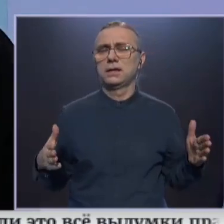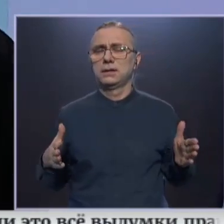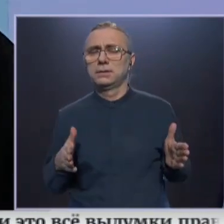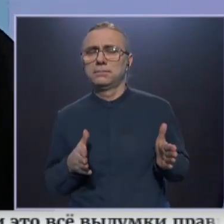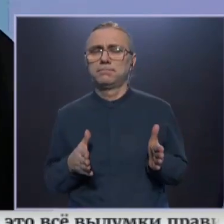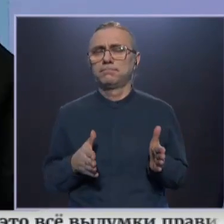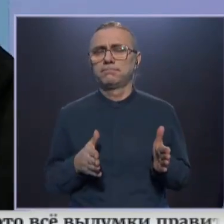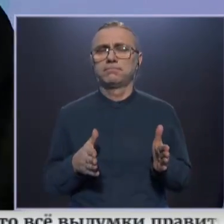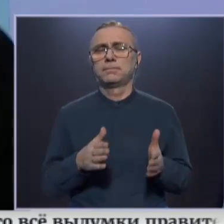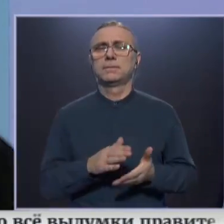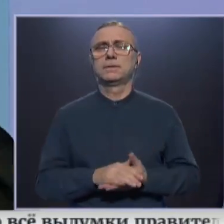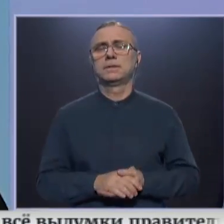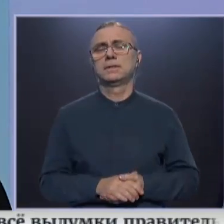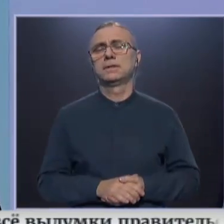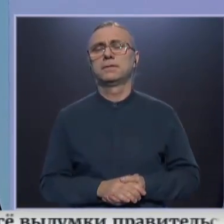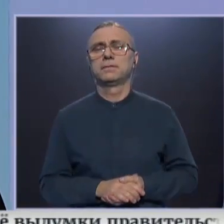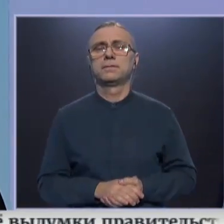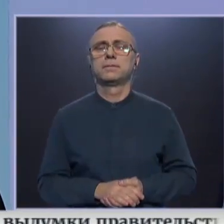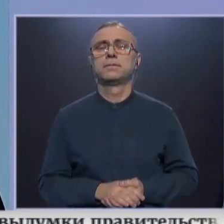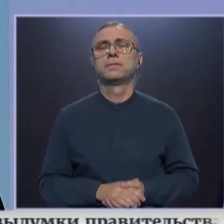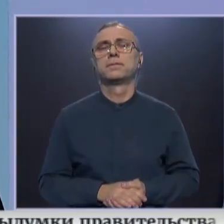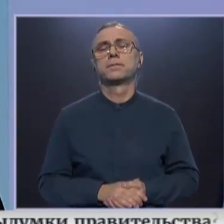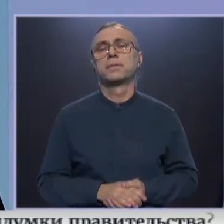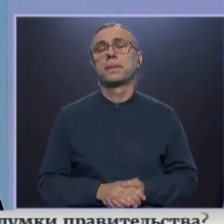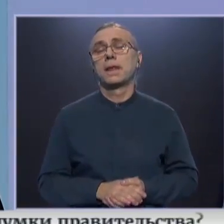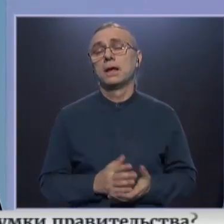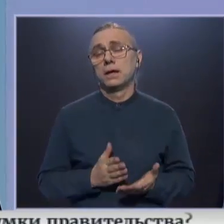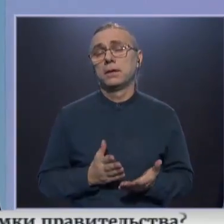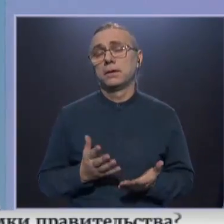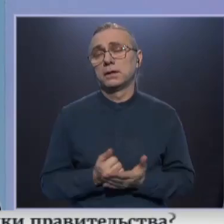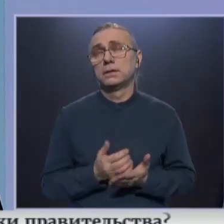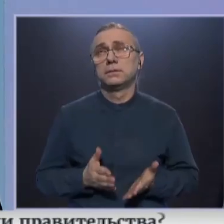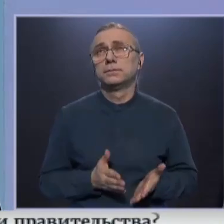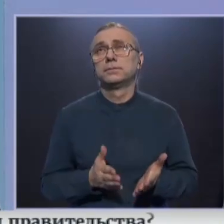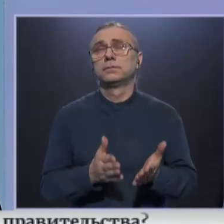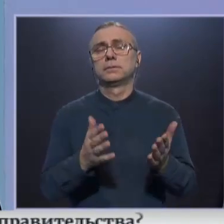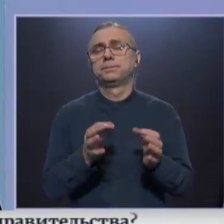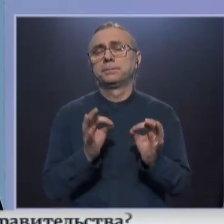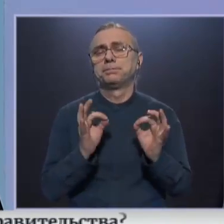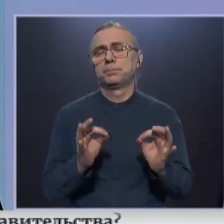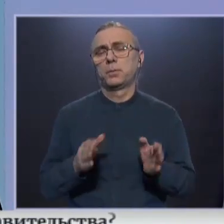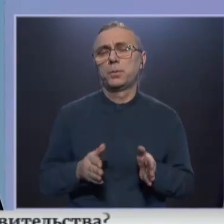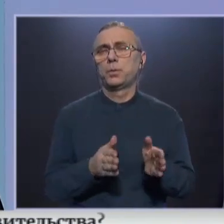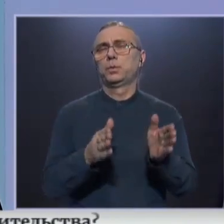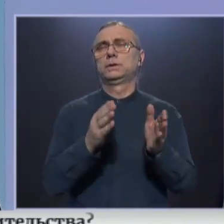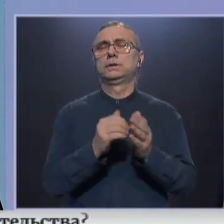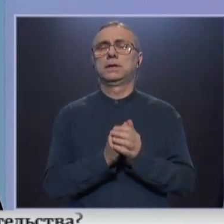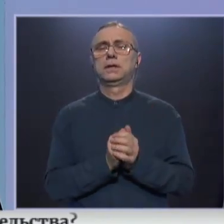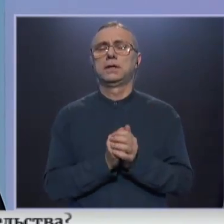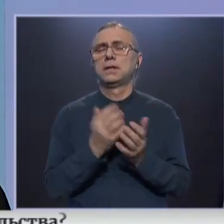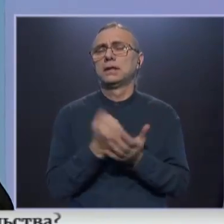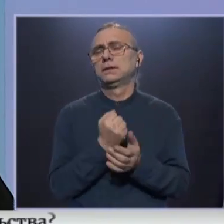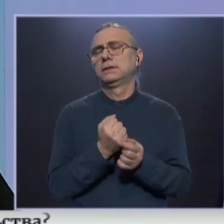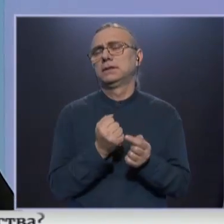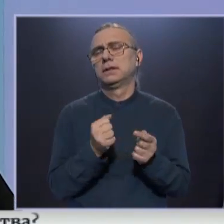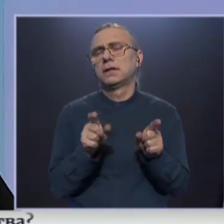кающегося грешника и как-то не очень-то помогает ему идти к Царствию Небесному, найти вот срединный путь, найти того священника, который все-таки